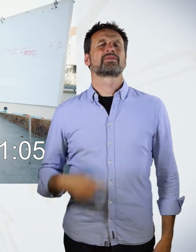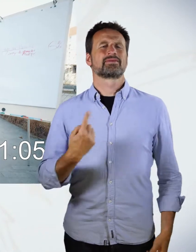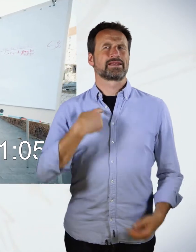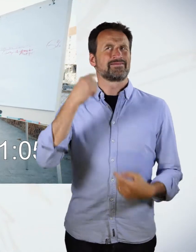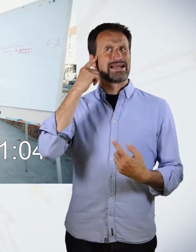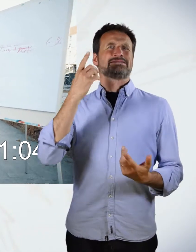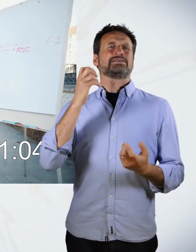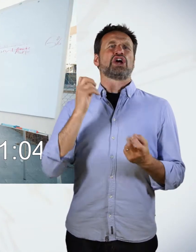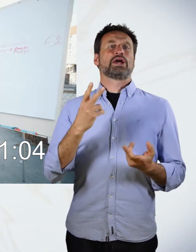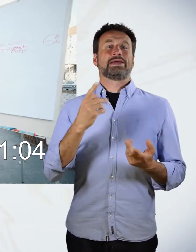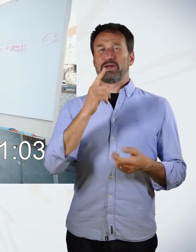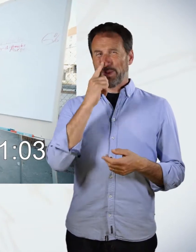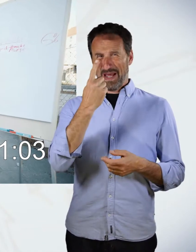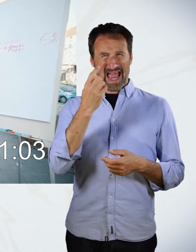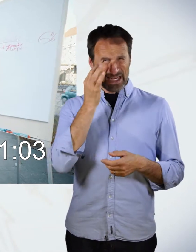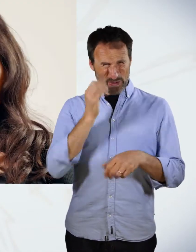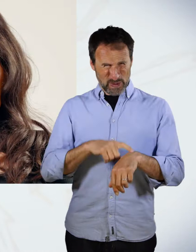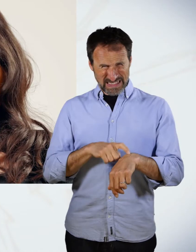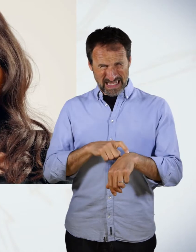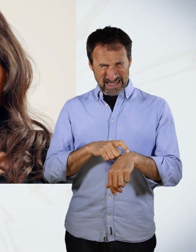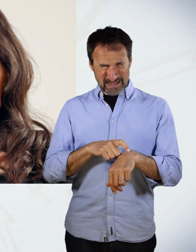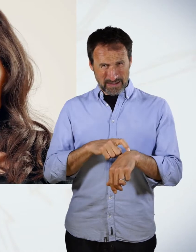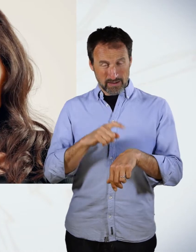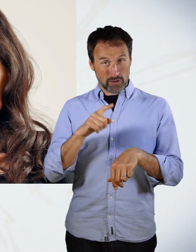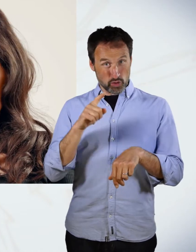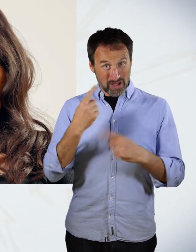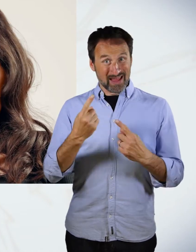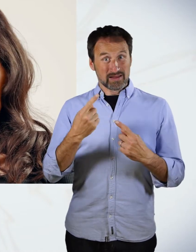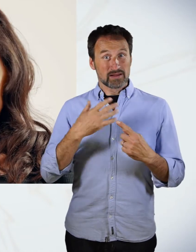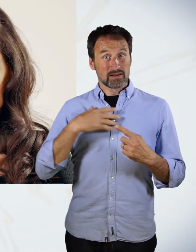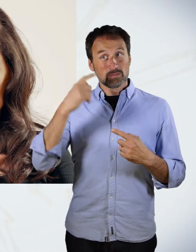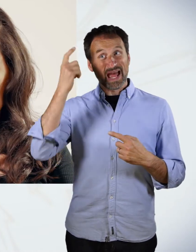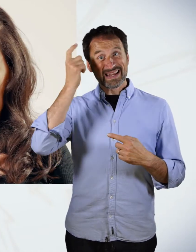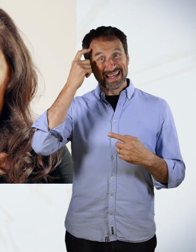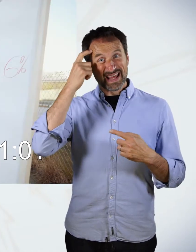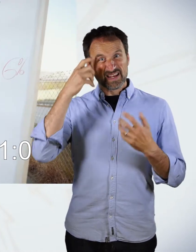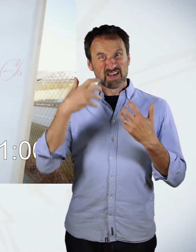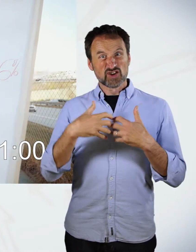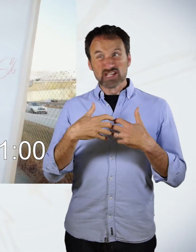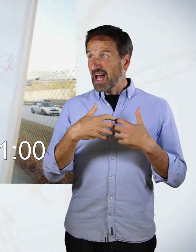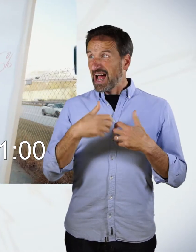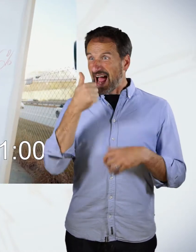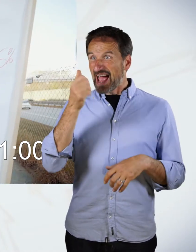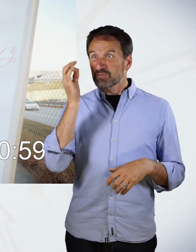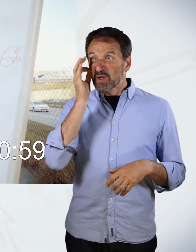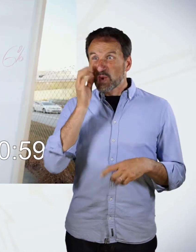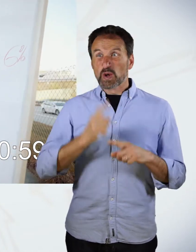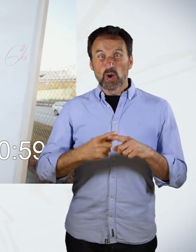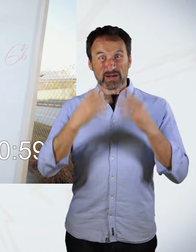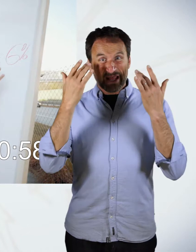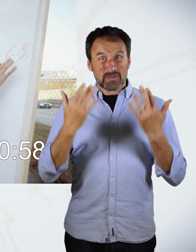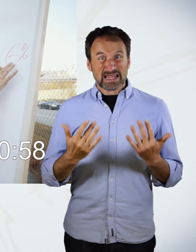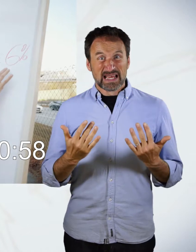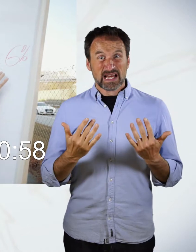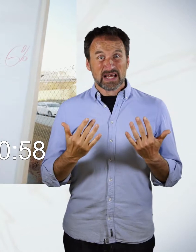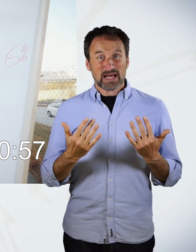Wusste dann, okay, ich habe nur noch 1 Minute Zeit. Und dann funktioniert mein Gehirn so. 1 Minute und Mathematik,